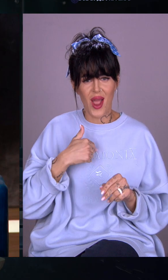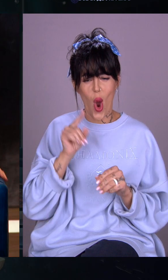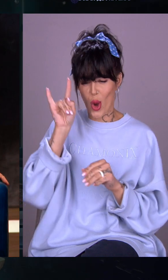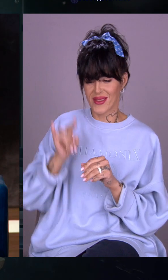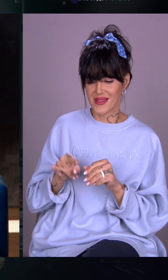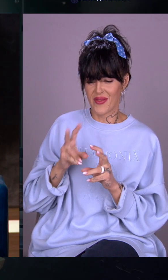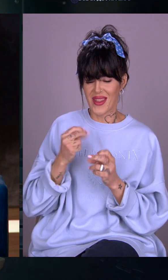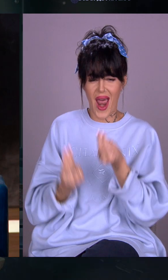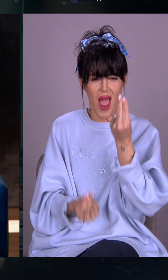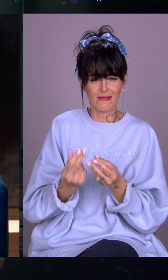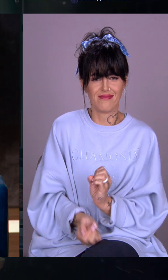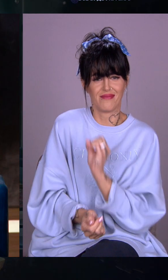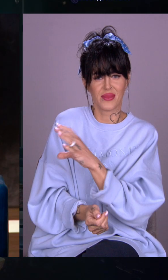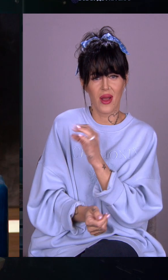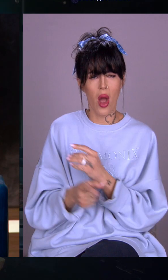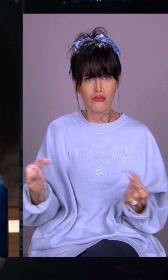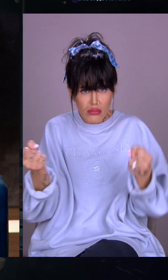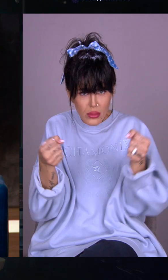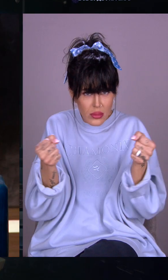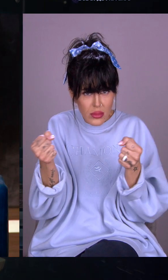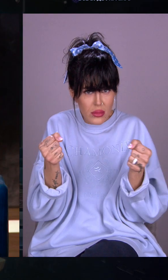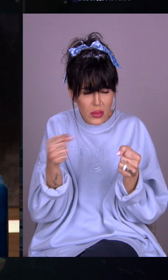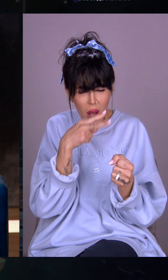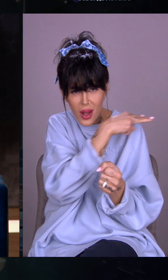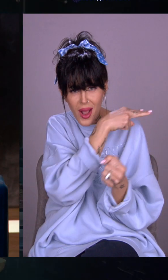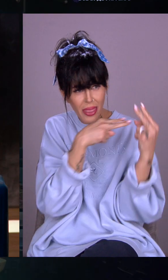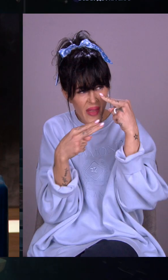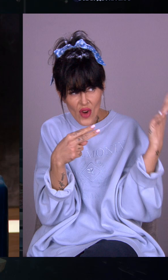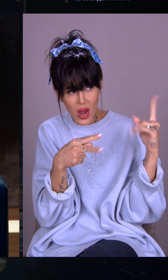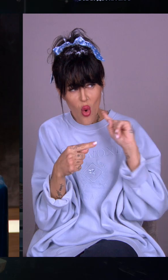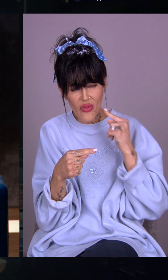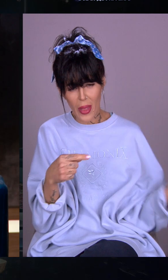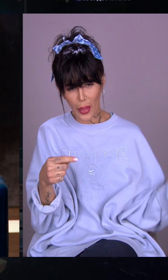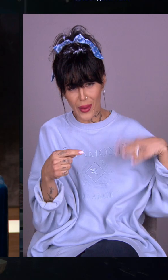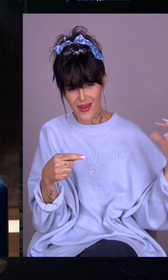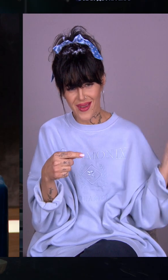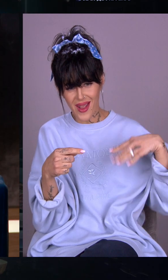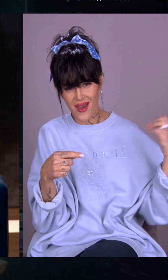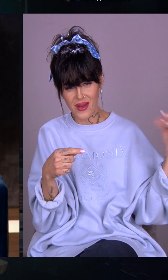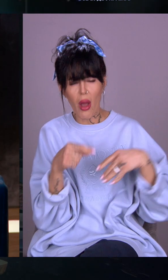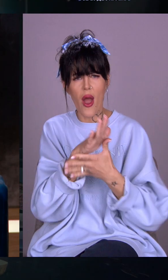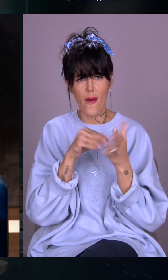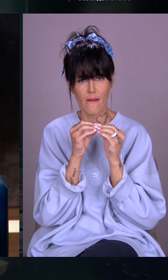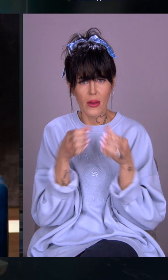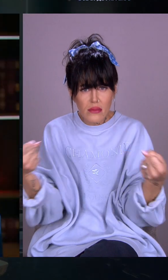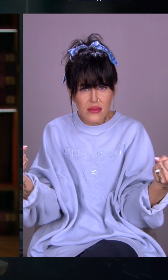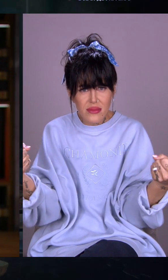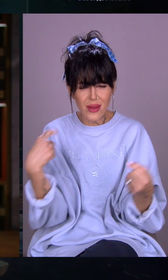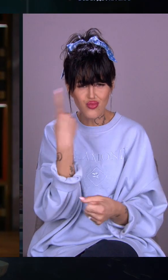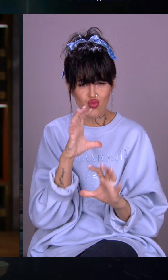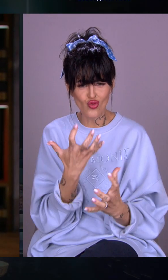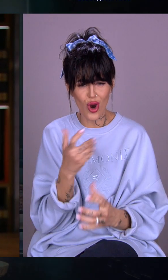ну, баскетбол. А він їде і не реагує просто так, от йому прилітає сюди, а він просто так, ляп, і він далі, ляп, і він далі. Я не розумію,